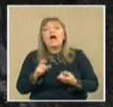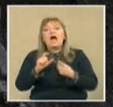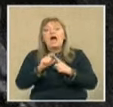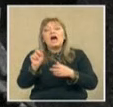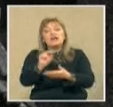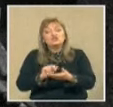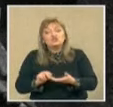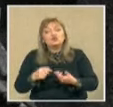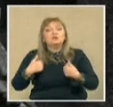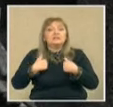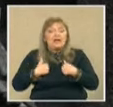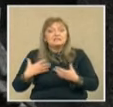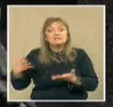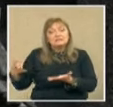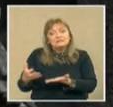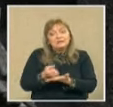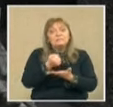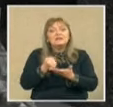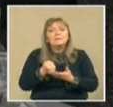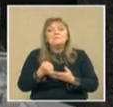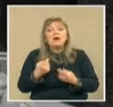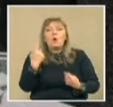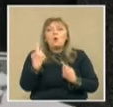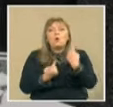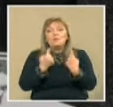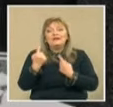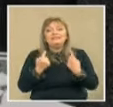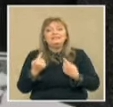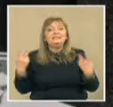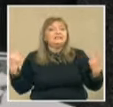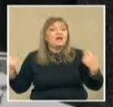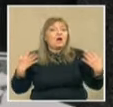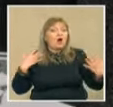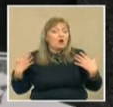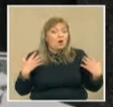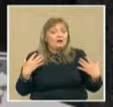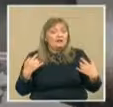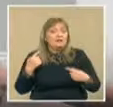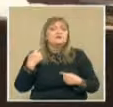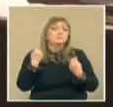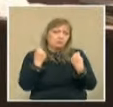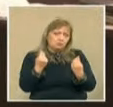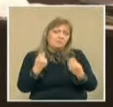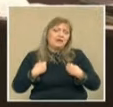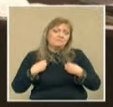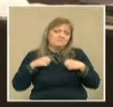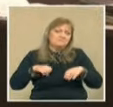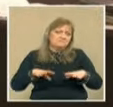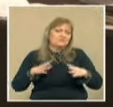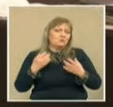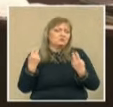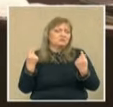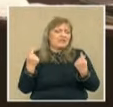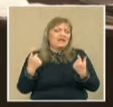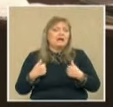режисьорите, пък и аз, се преоткривам в комедийните роли и се оказва, че добре ми се отдават.